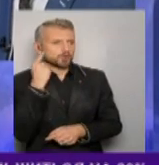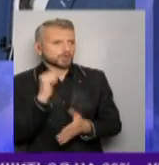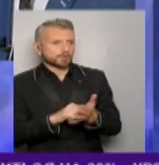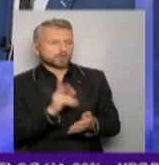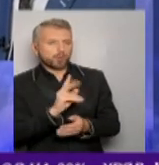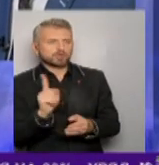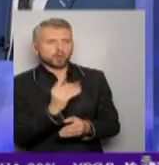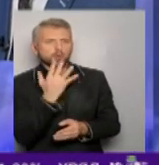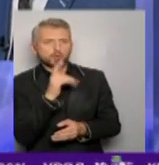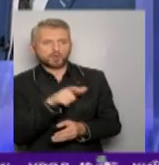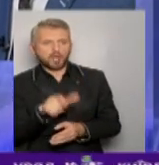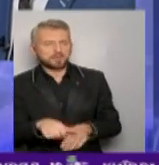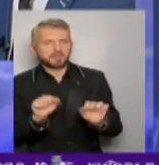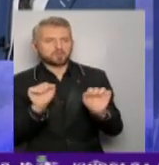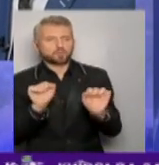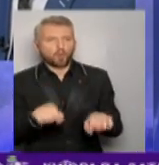когось, що іноземці можуть.